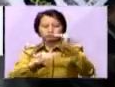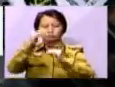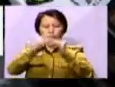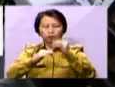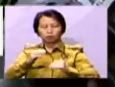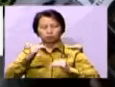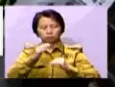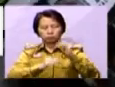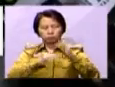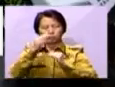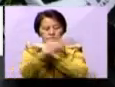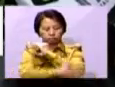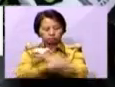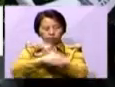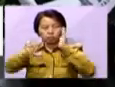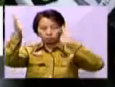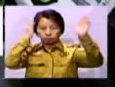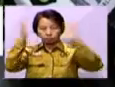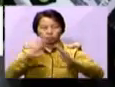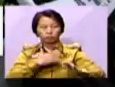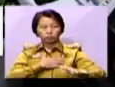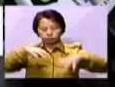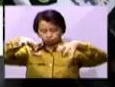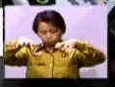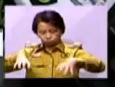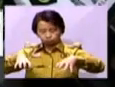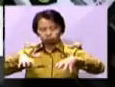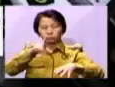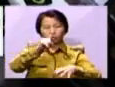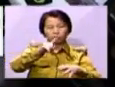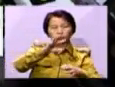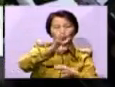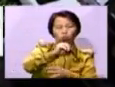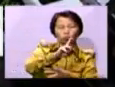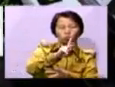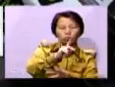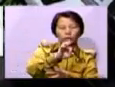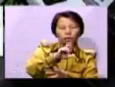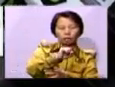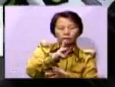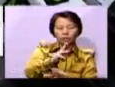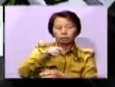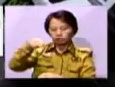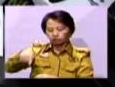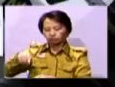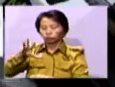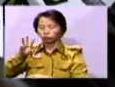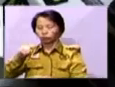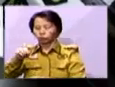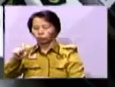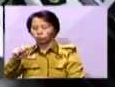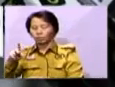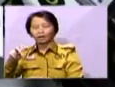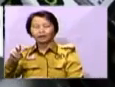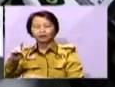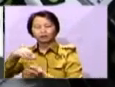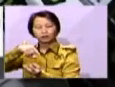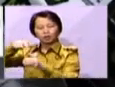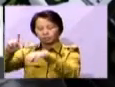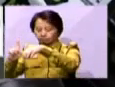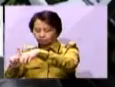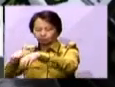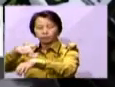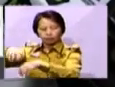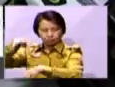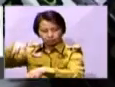Haji Negara Malaysia itu, satu di Mekatul Mukarramah, satu di Madinatul Munawarah. Alhamdulillah, itu juga